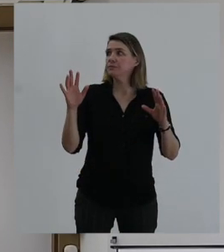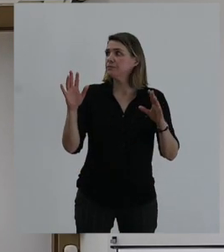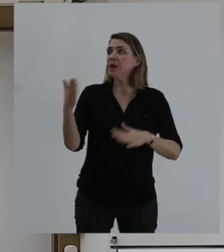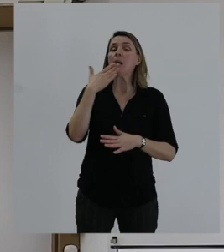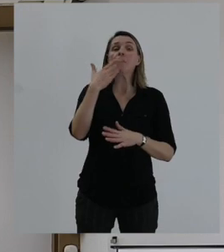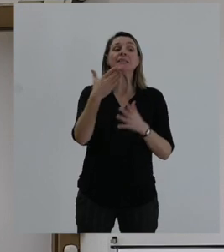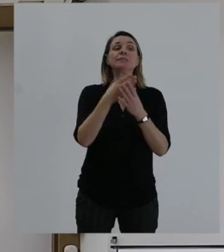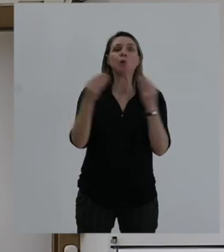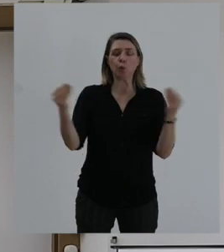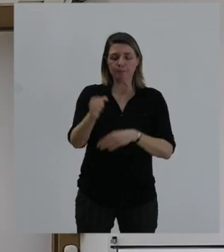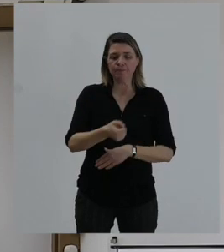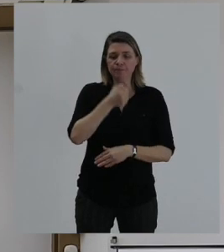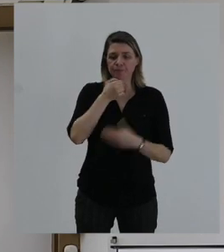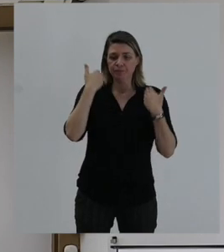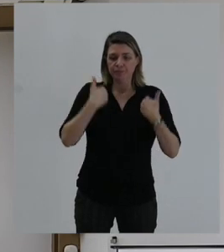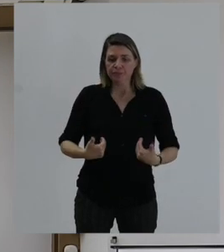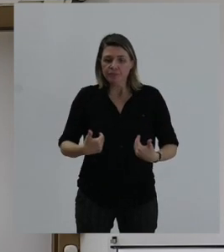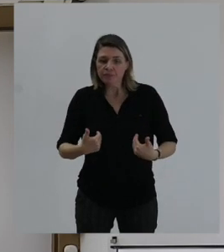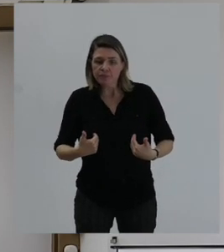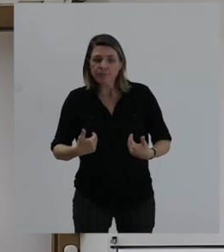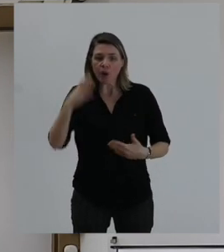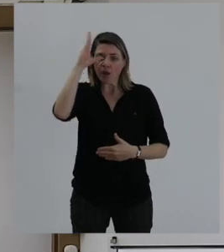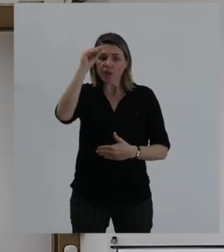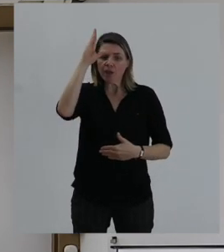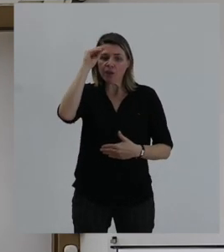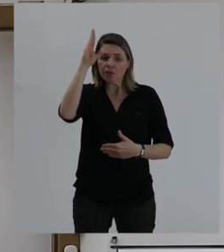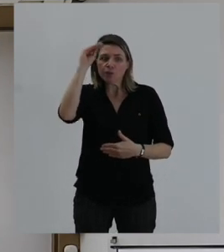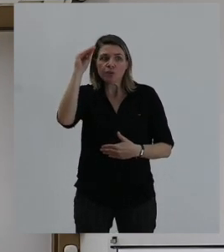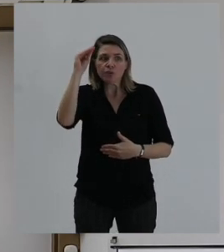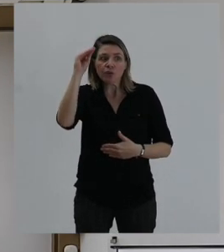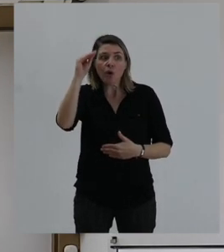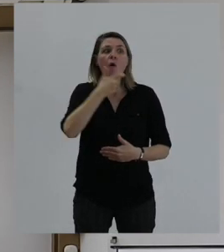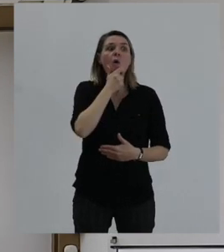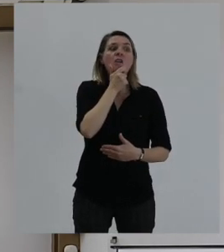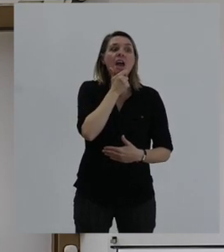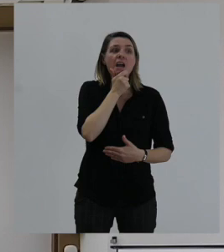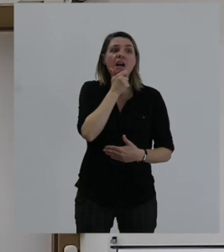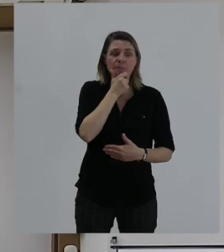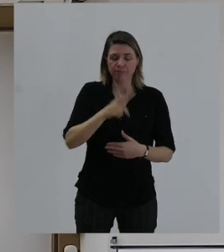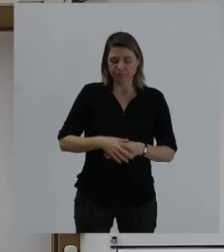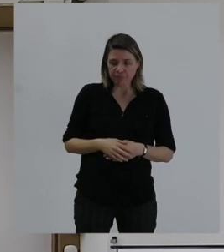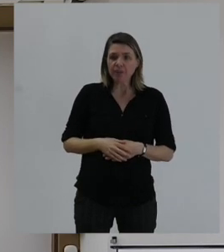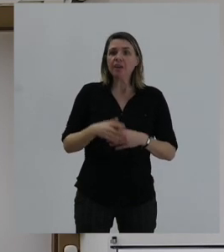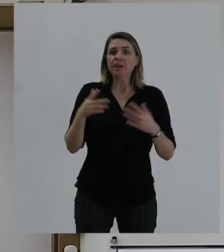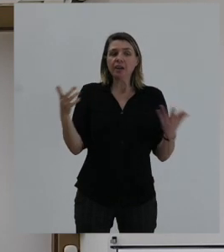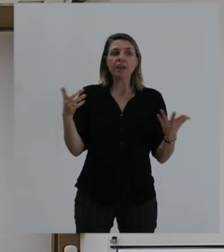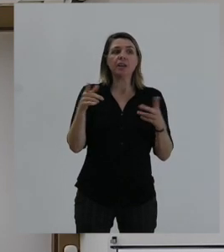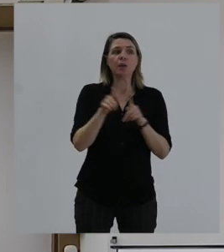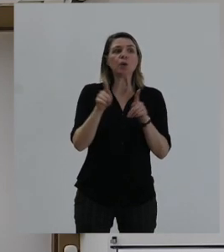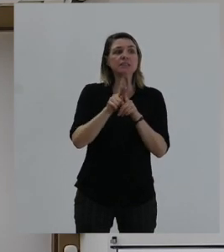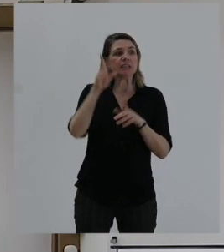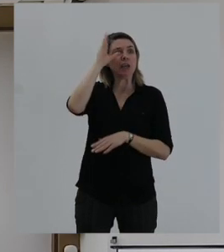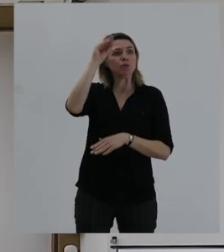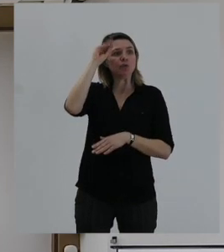Merci beaucoup. Je suis Lafitte Mathis, je suis étudiant en LLCER anglais, je suis élu étudiant au conseil d'administration du